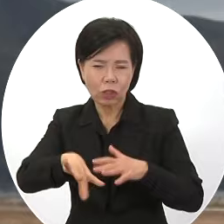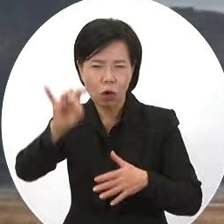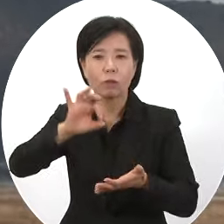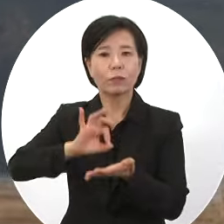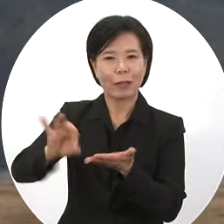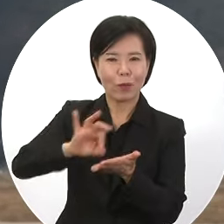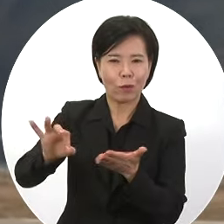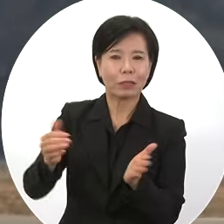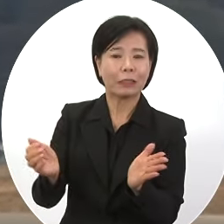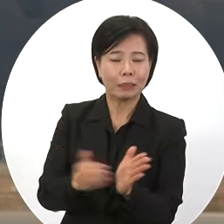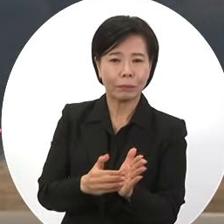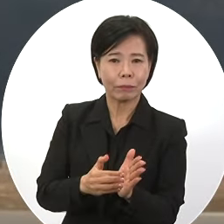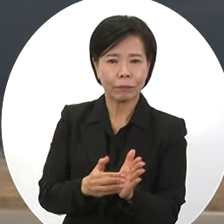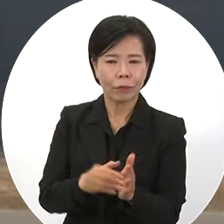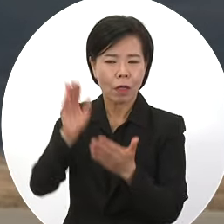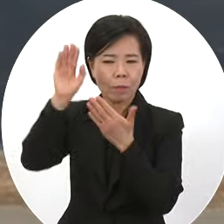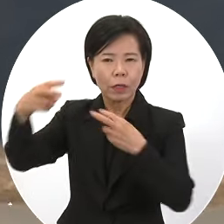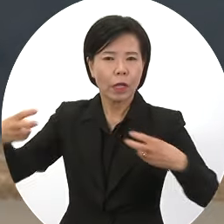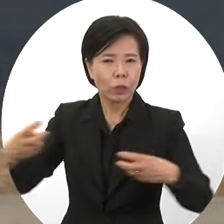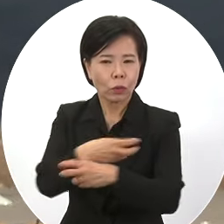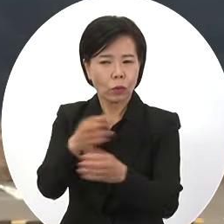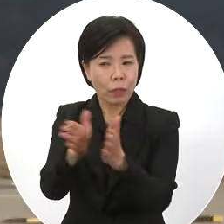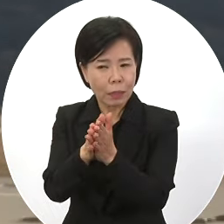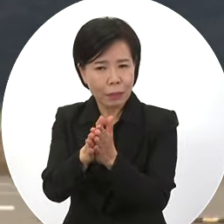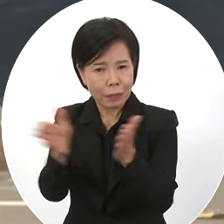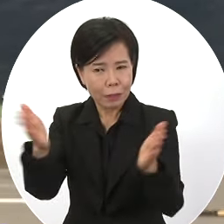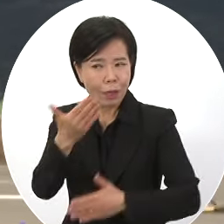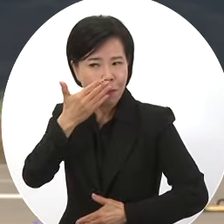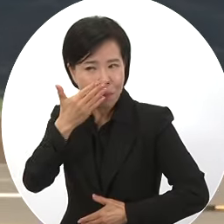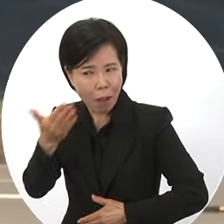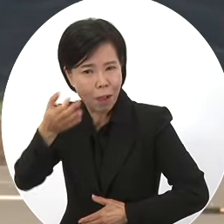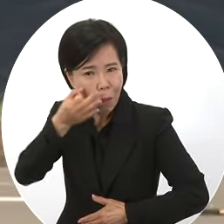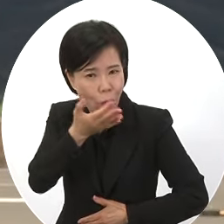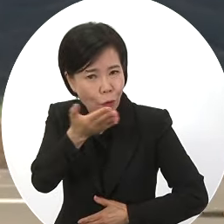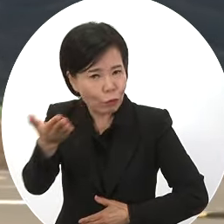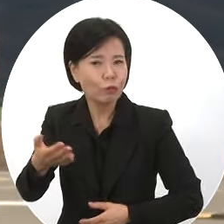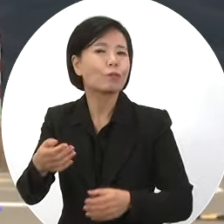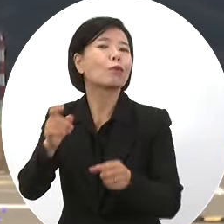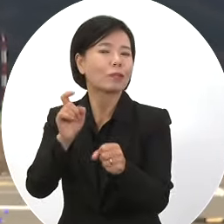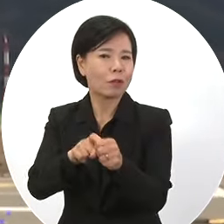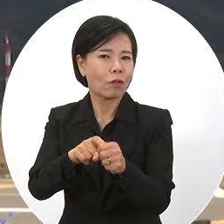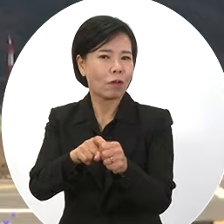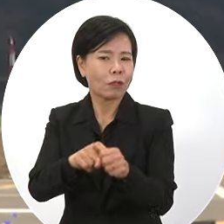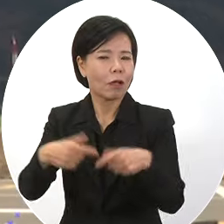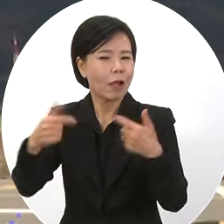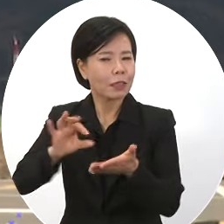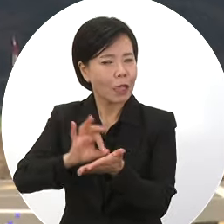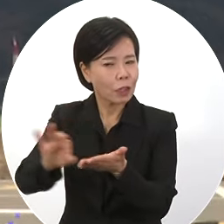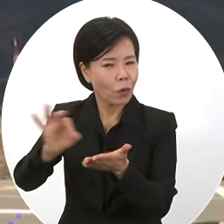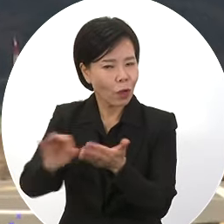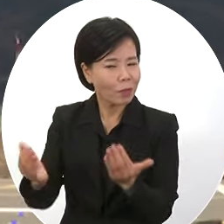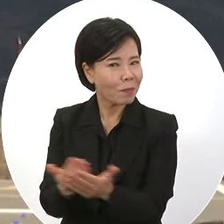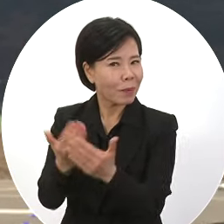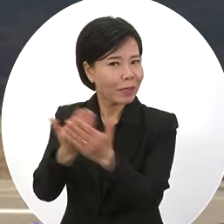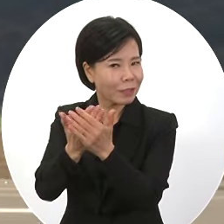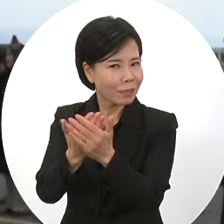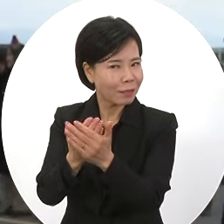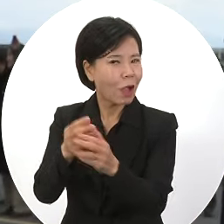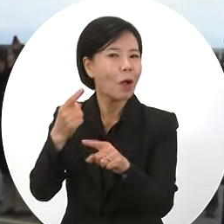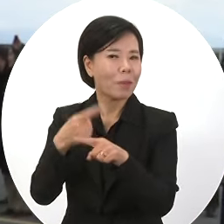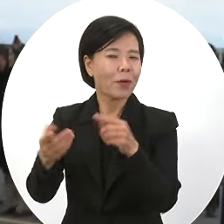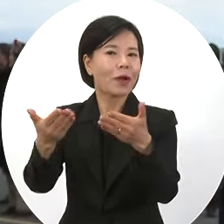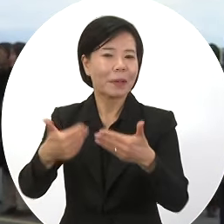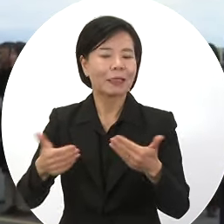처음으로 사용했는데요. 미래 교통의 시작과 가능성을 보여주고 상용화에 한 걸음 더